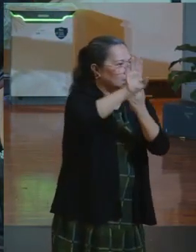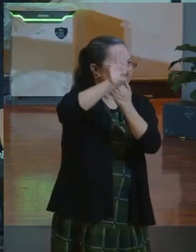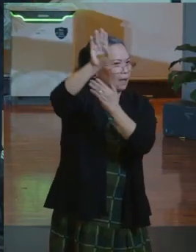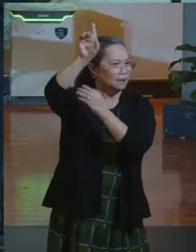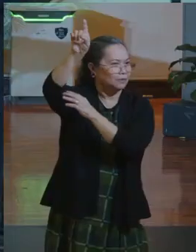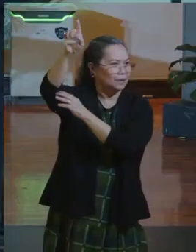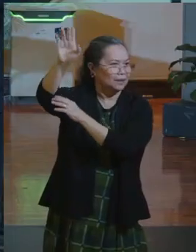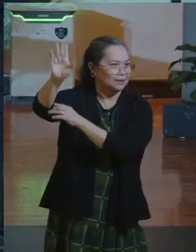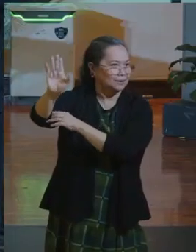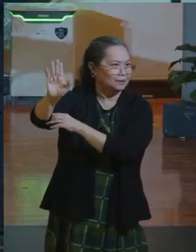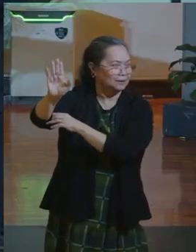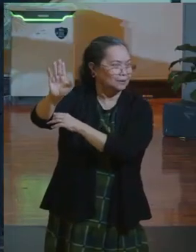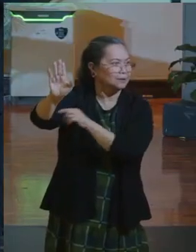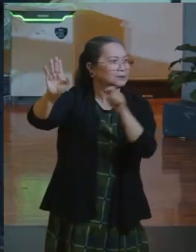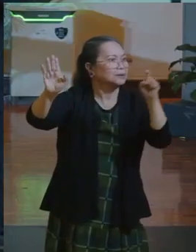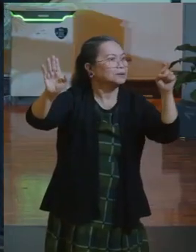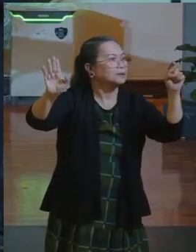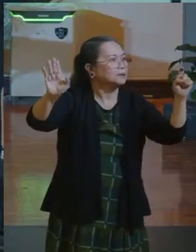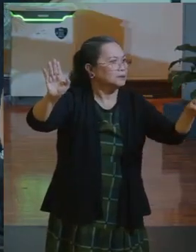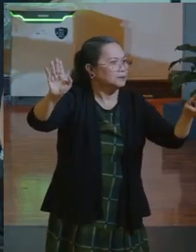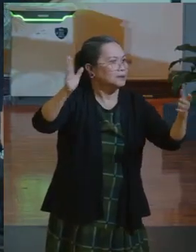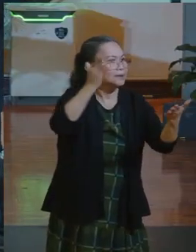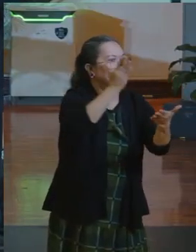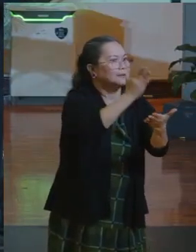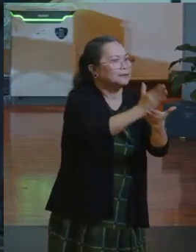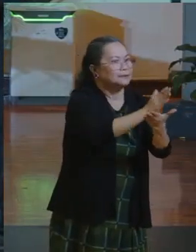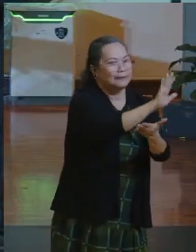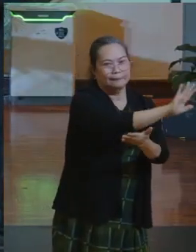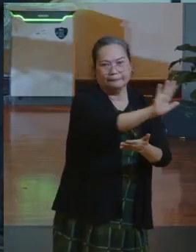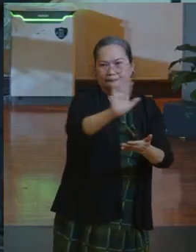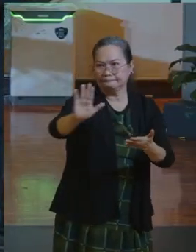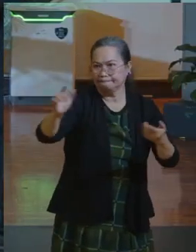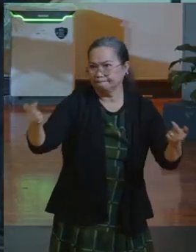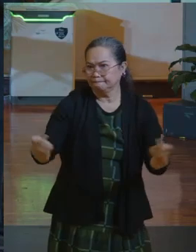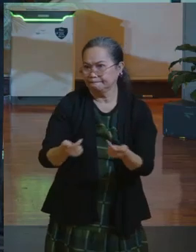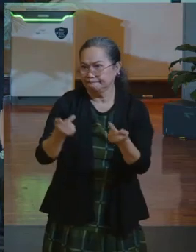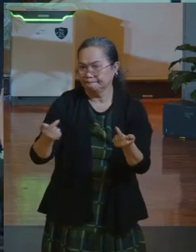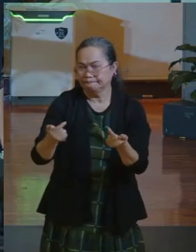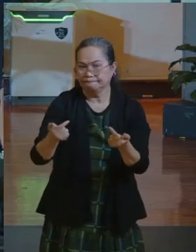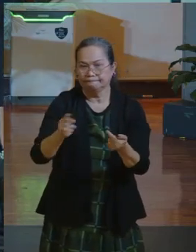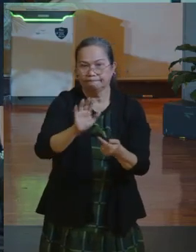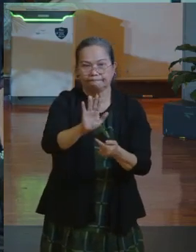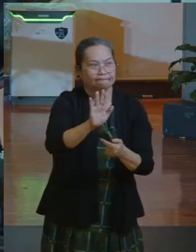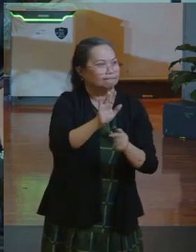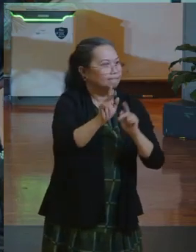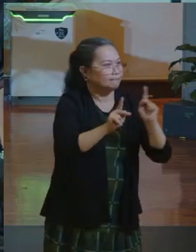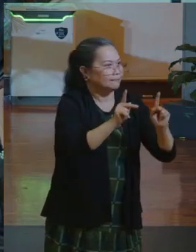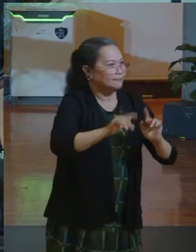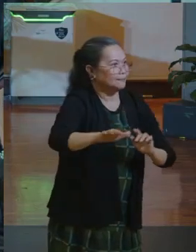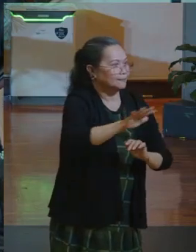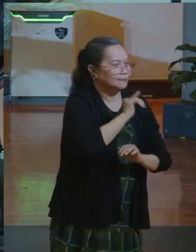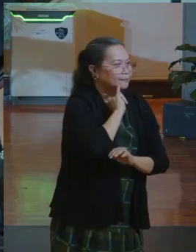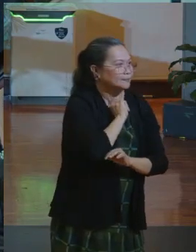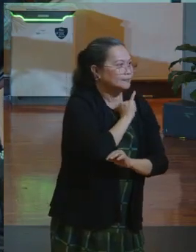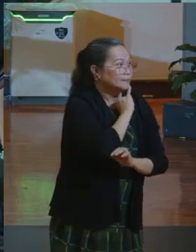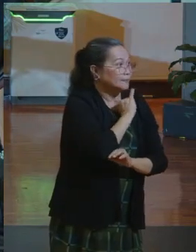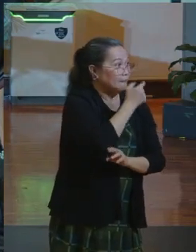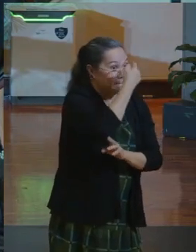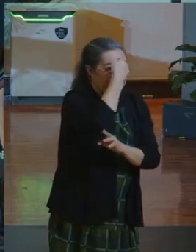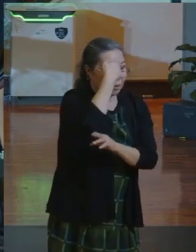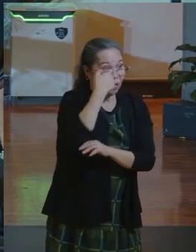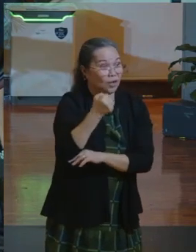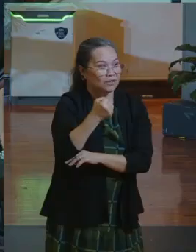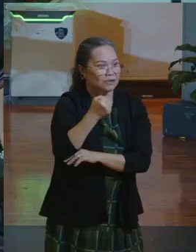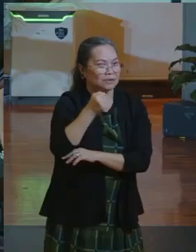akin. Kailangan ninyong talikuran ang inyong kasalanan, sabi niya sa kanyang bayang Israel, sapagkat